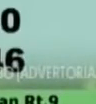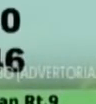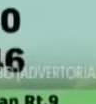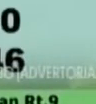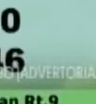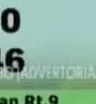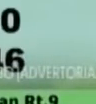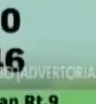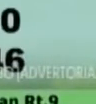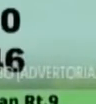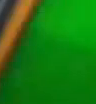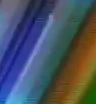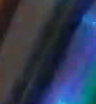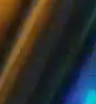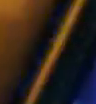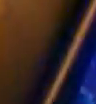Batara.